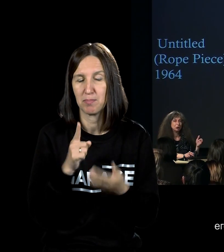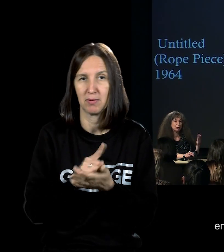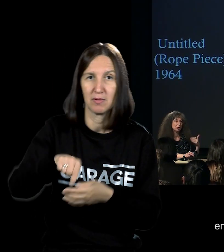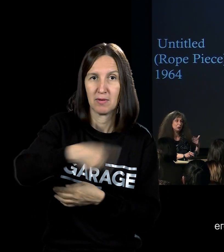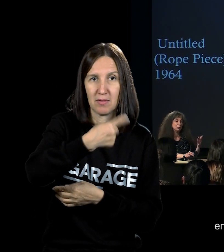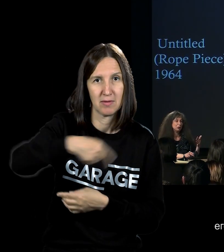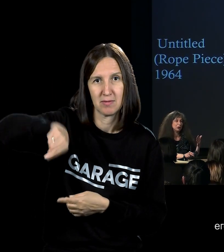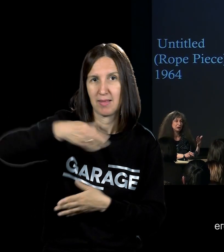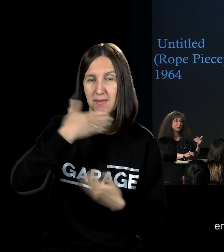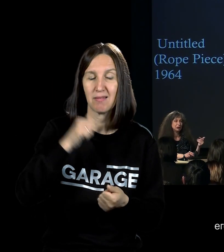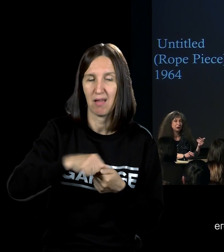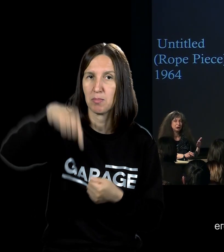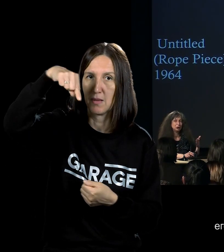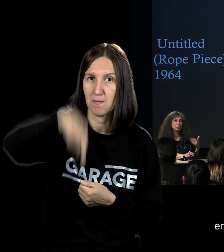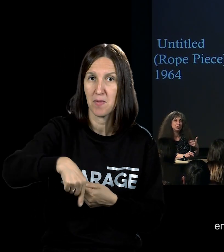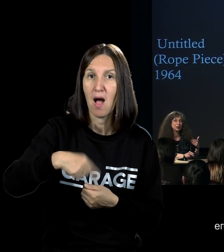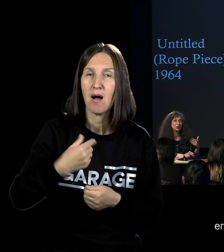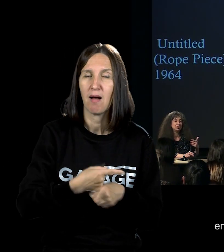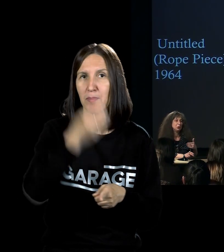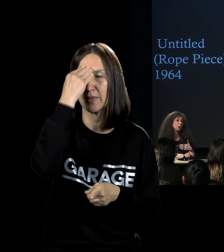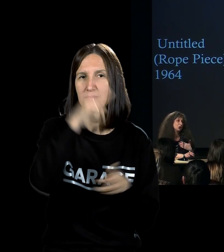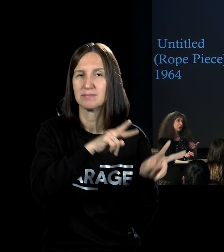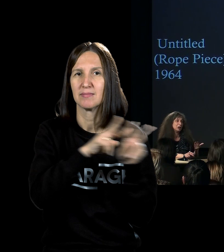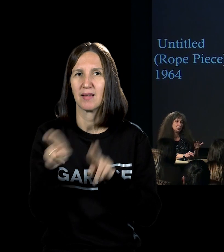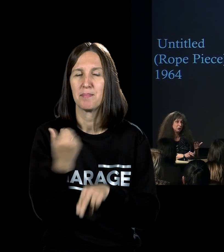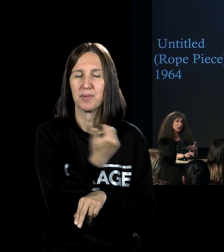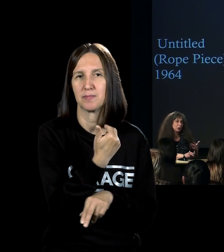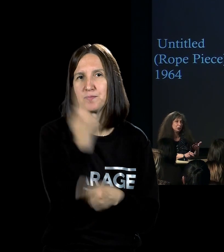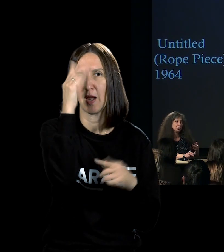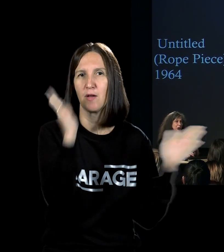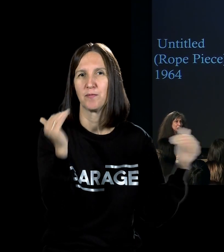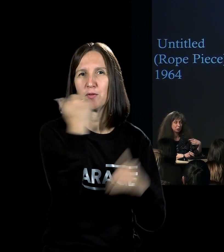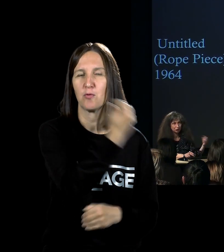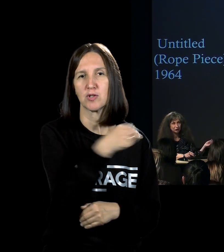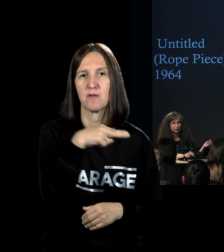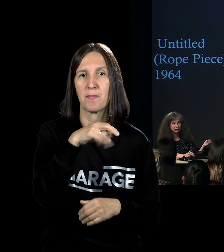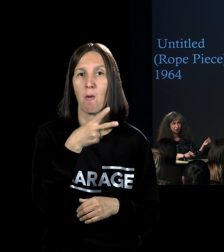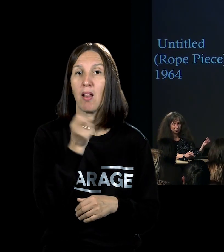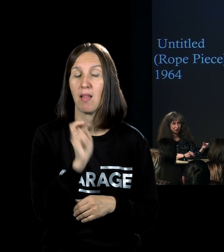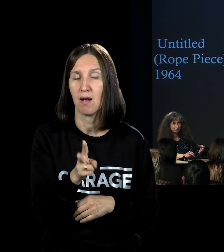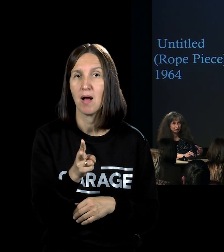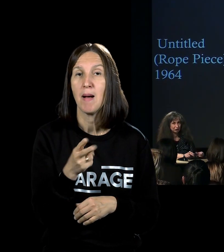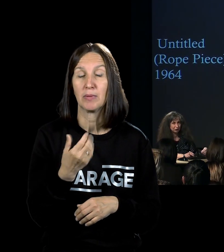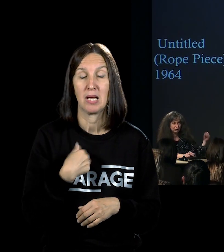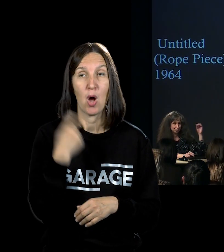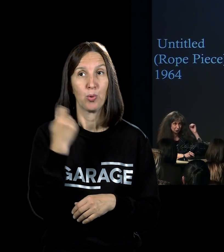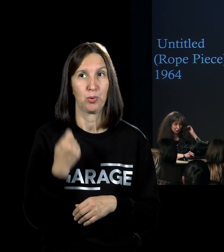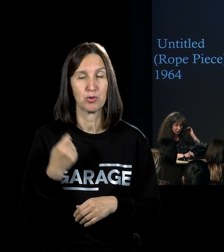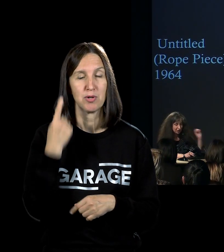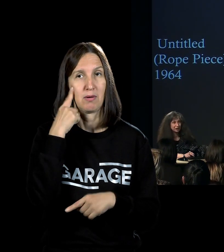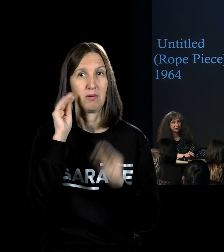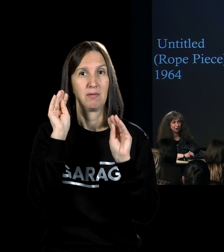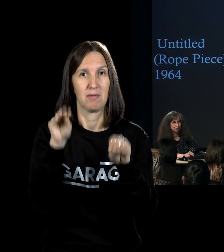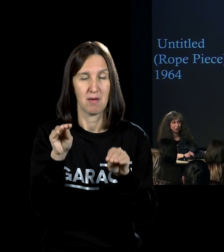прочтение Поллока, что работа Поллока создается еще и под воздействием не только желания, усилия художника, но и просто силы тяжести, которая заставляет